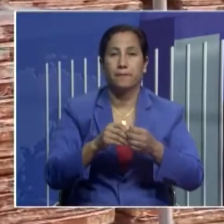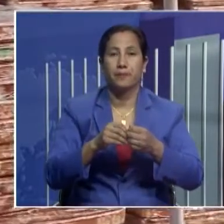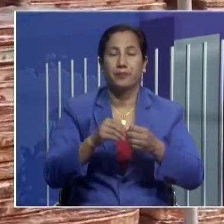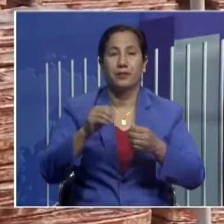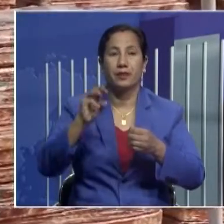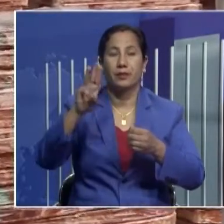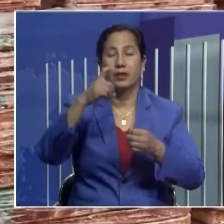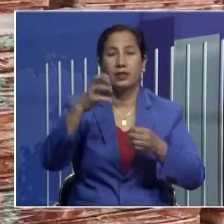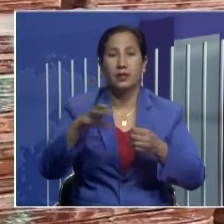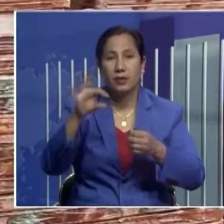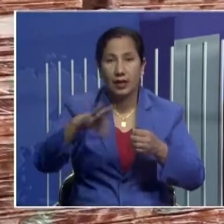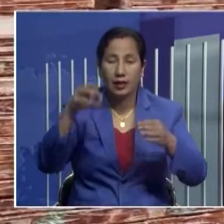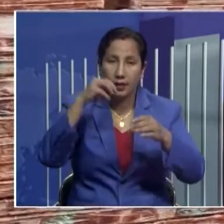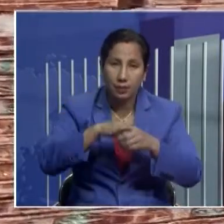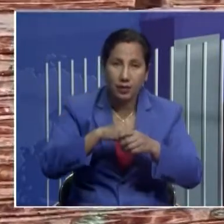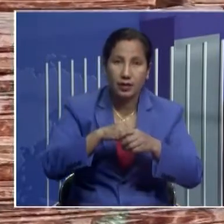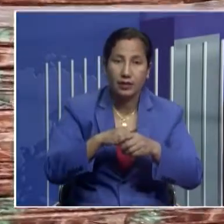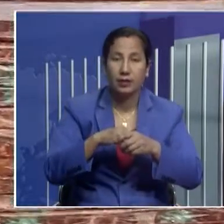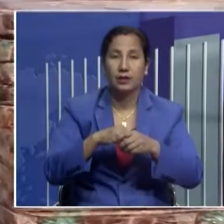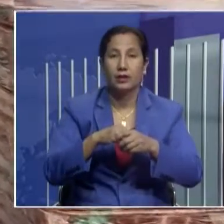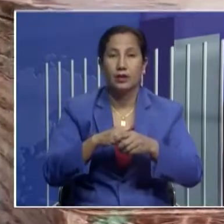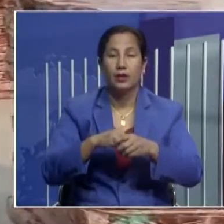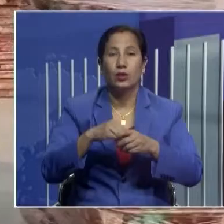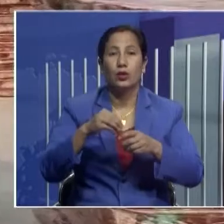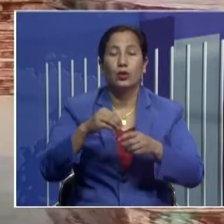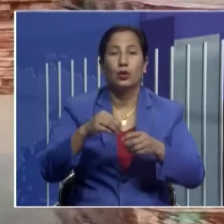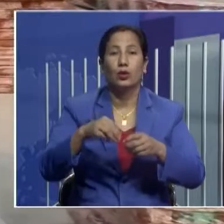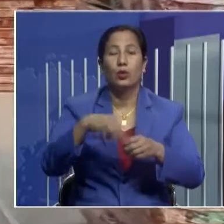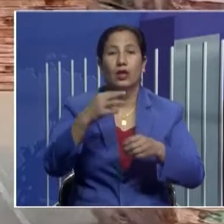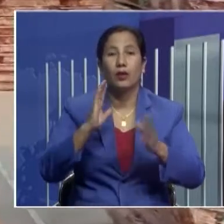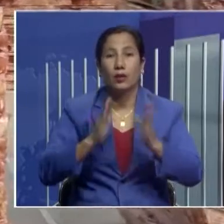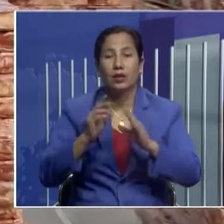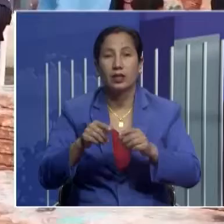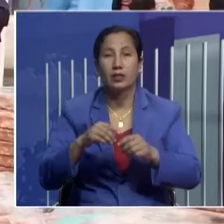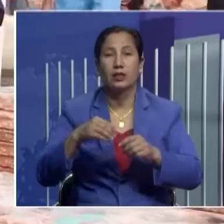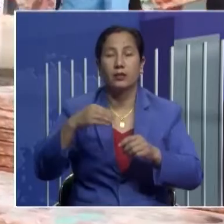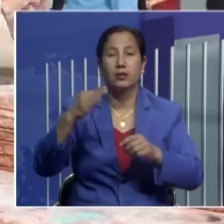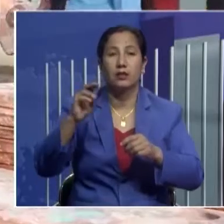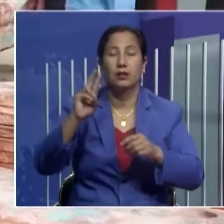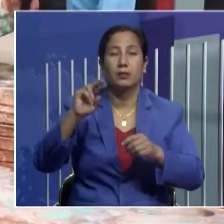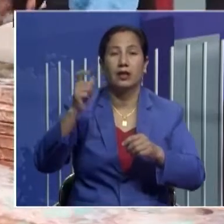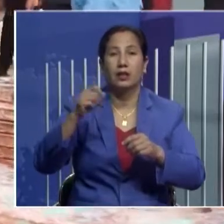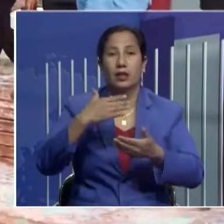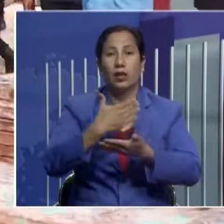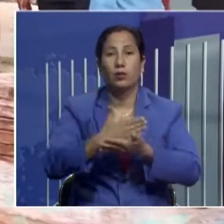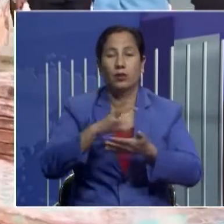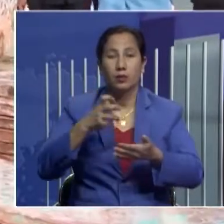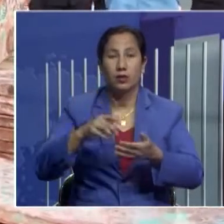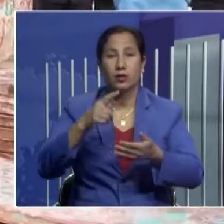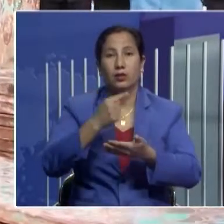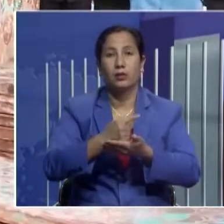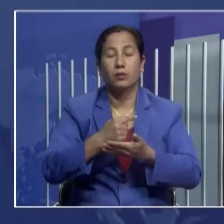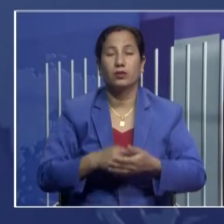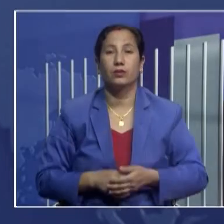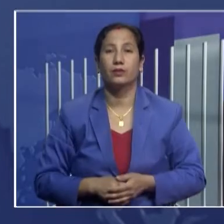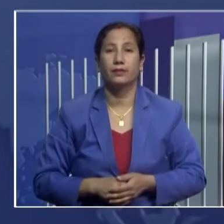म्याट्रिक्सको रकम कार्यालयभित्र लन्च च्यारिटी गरी उठाइने योजना छ। वासुदेव वर्मा, नेपाल टेलिभिजन, लुम्बिनी प्रदेश, कपिलवस्तु।